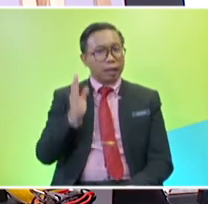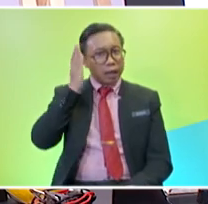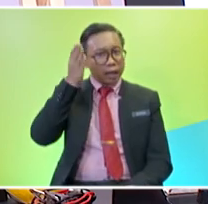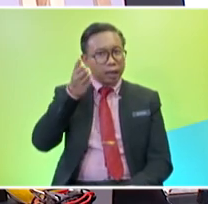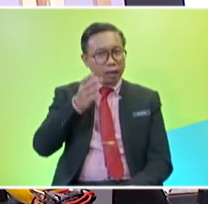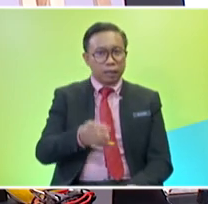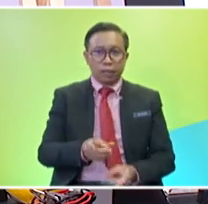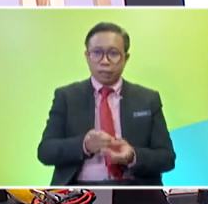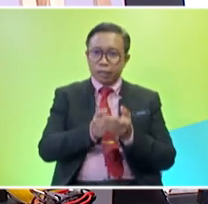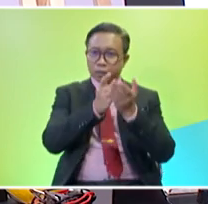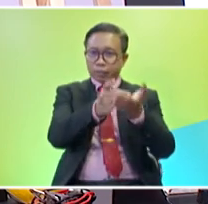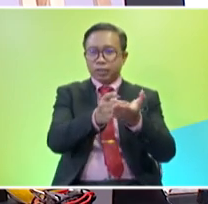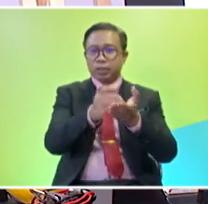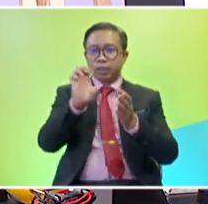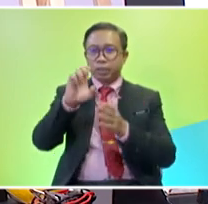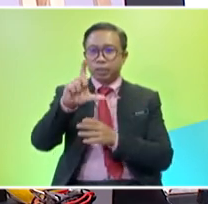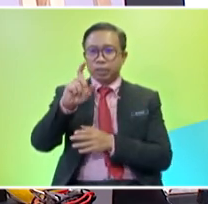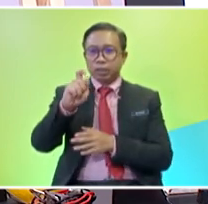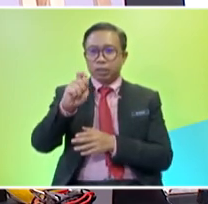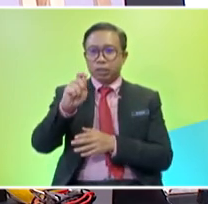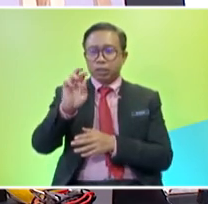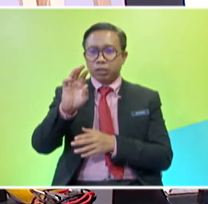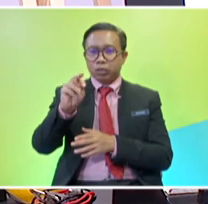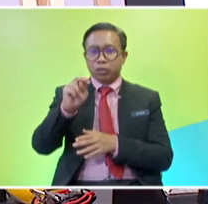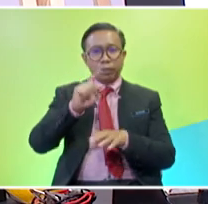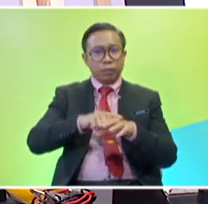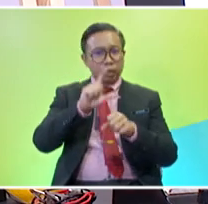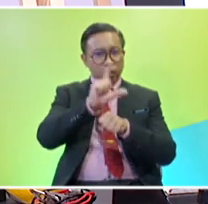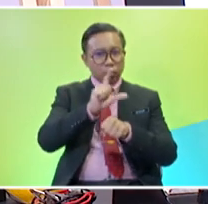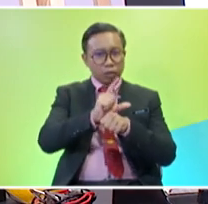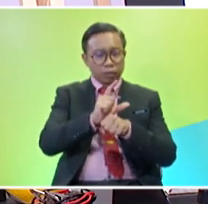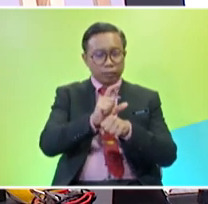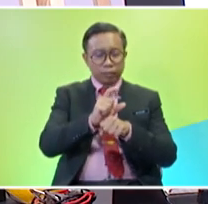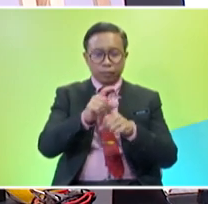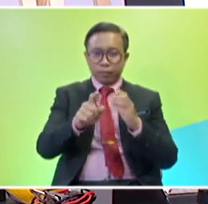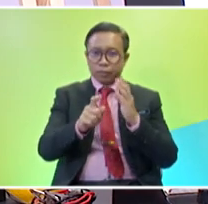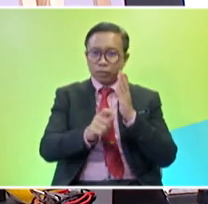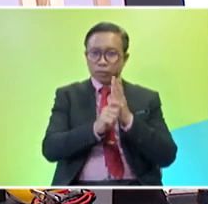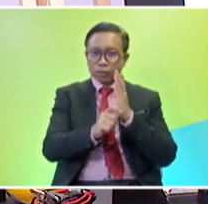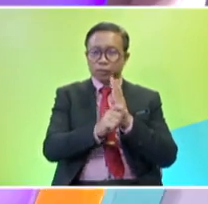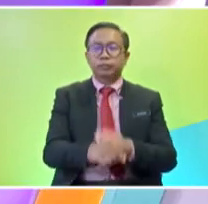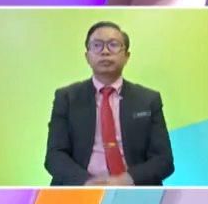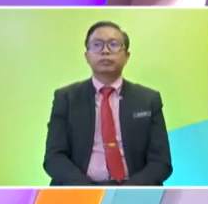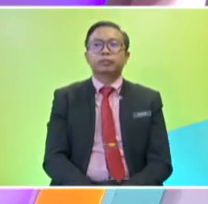menerima elektron kepada logam yang berada pada dominan politik